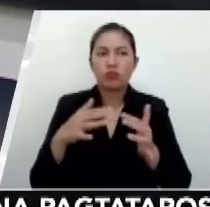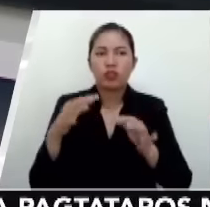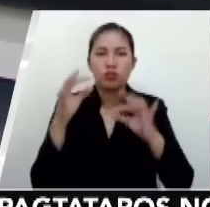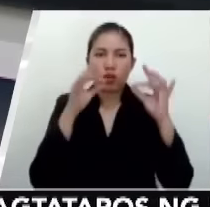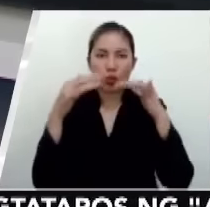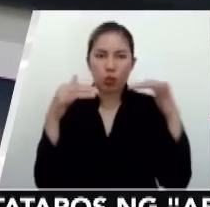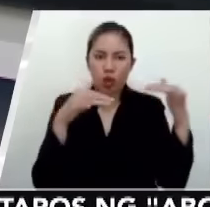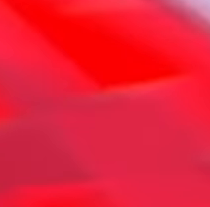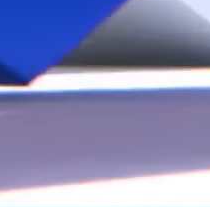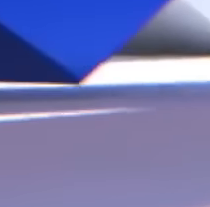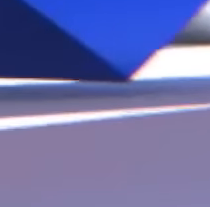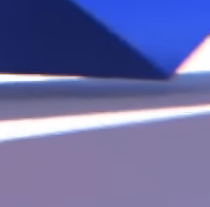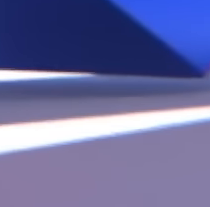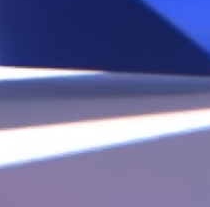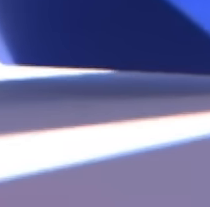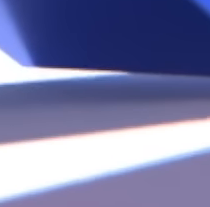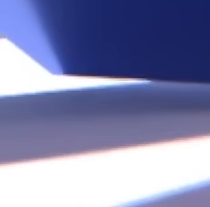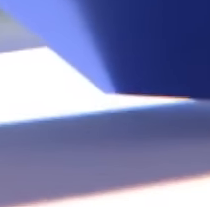si Jonathan Andal.